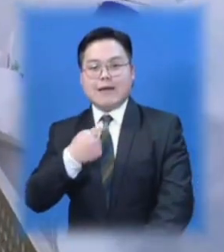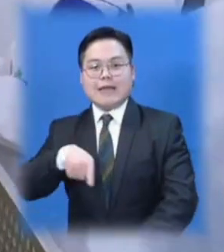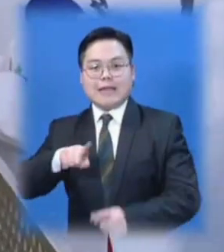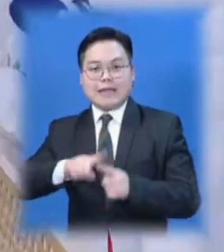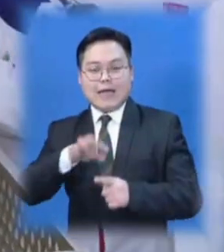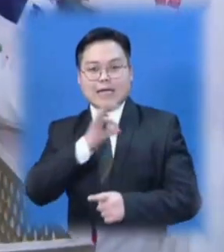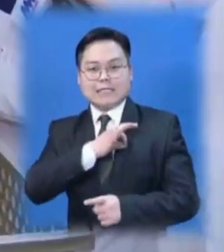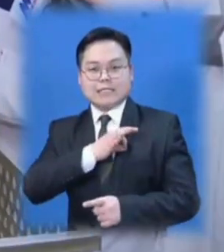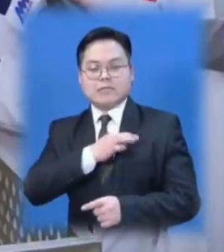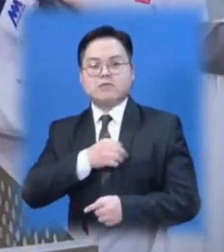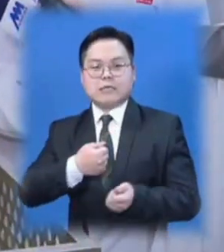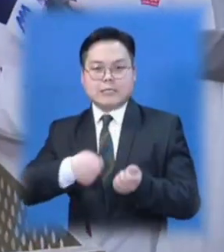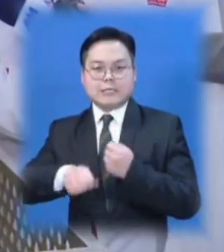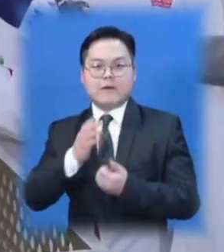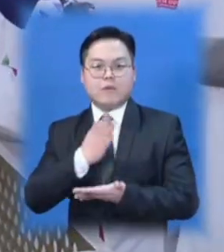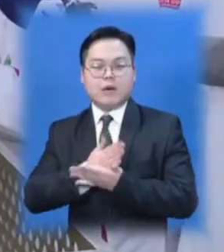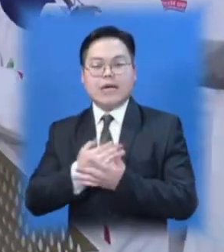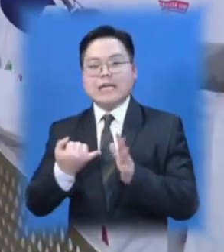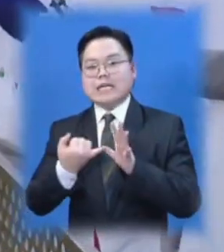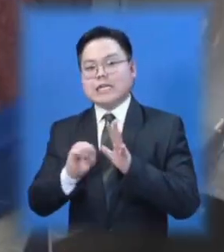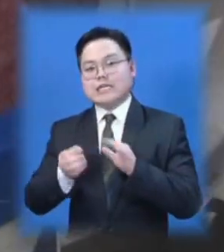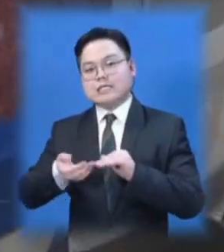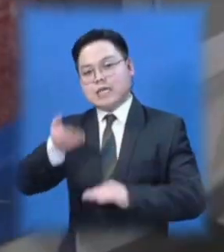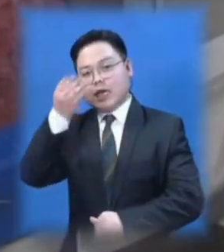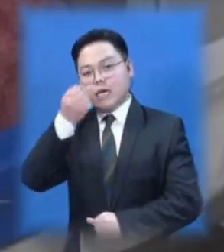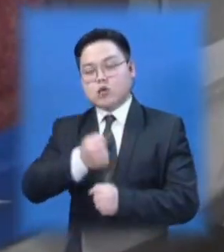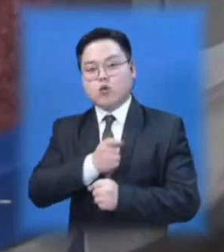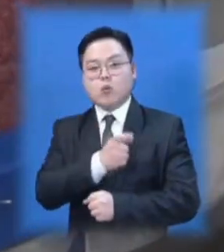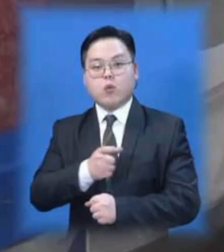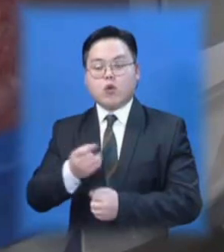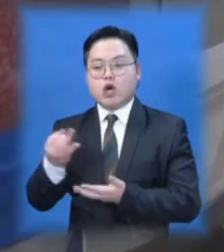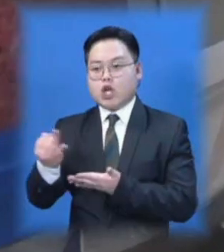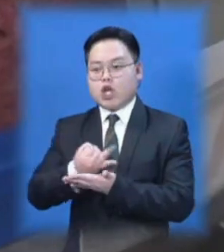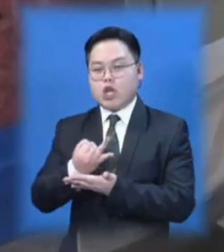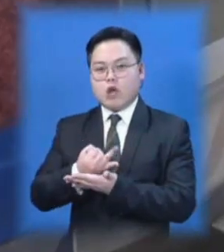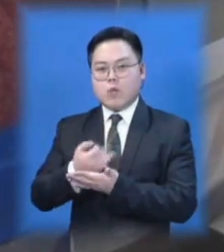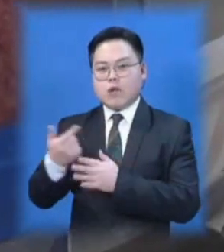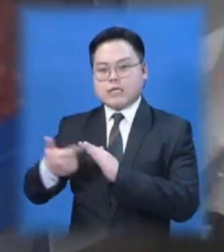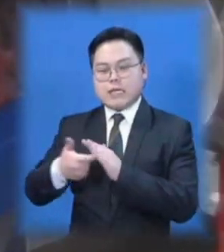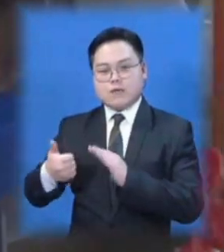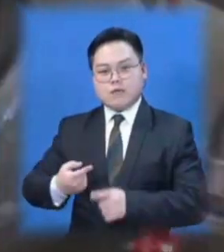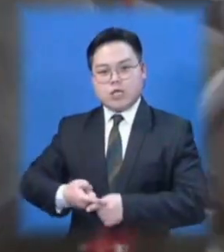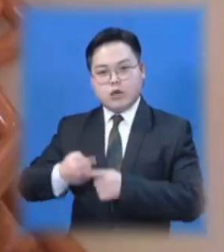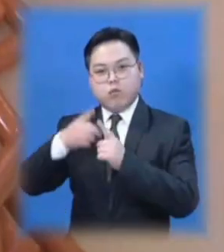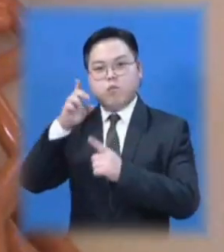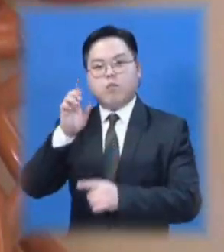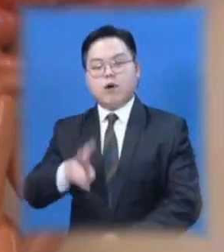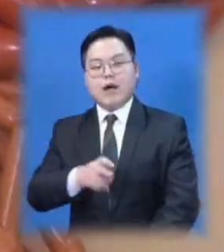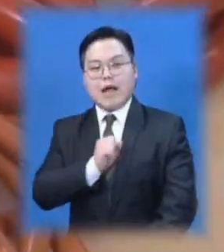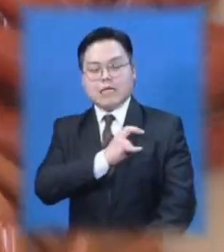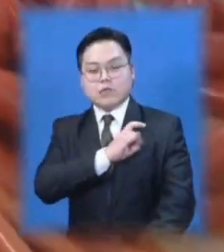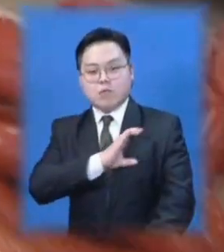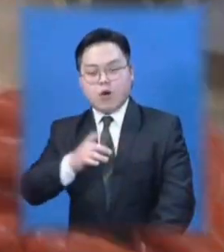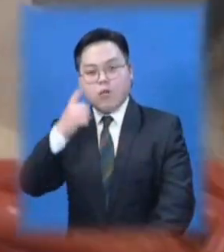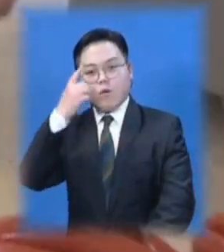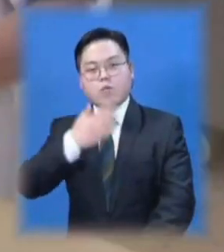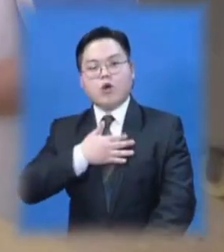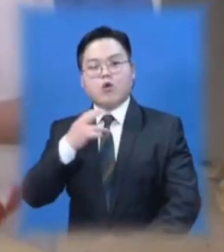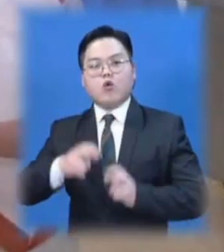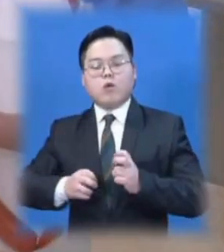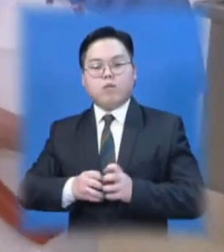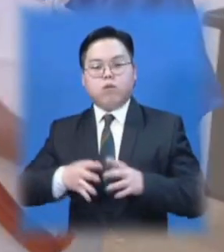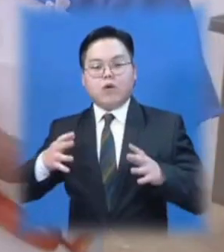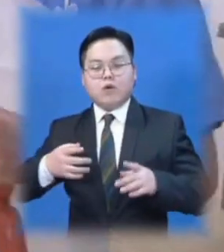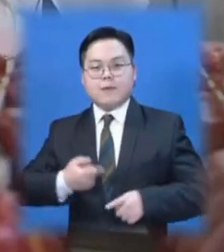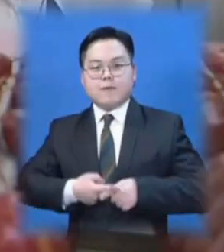нөлөөлж байна. 63 ажилтнтай ижил төстэй юм бүтээгдэхүүний татварыг өндөрсгөл үндэсний үйлдвэрлэгч аж ахуйн нэгжүүд үйл ажиллагаагаа өргөжлөх